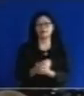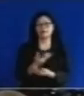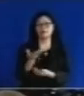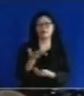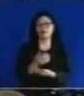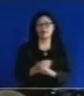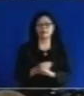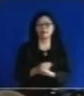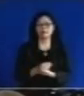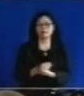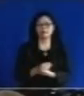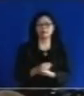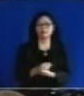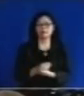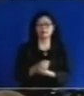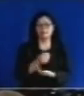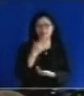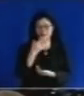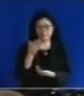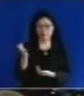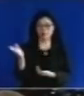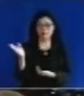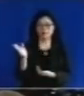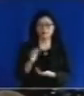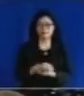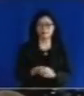diri. Terima kasih. Sebentar.